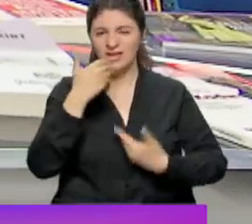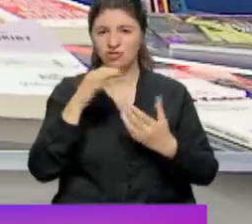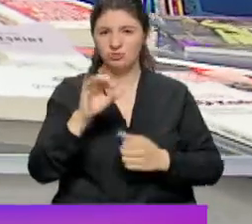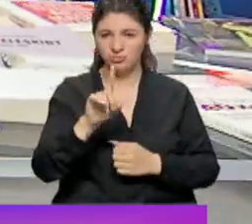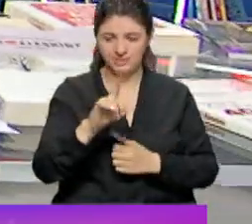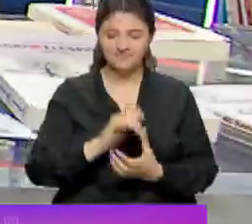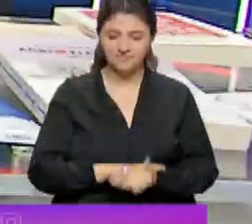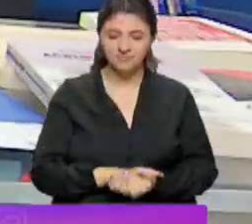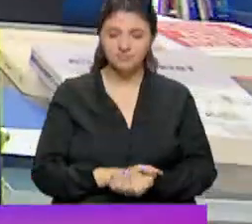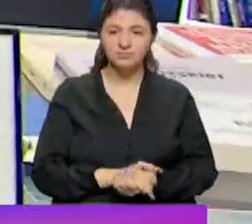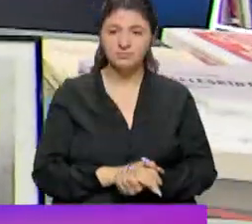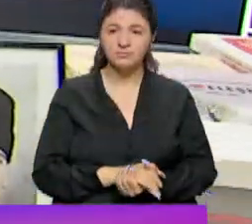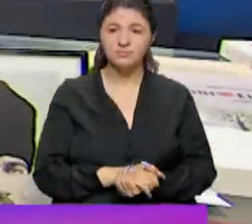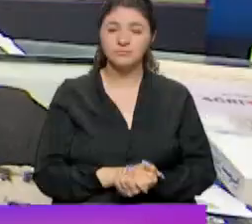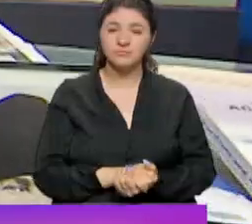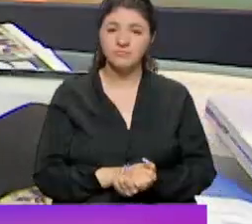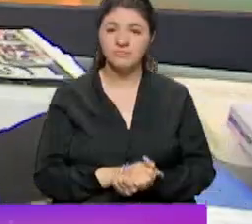anlatacağım şimdi a